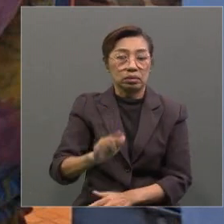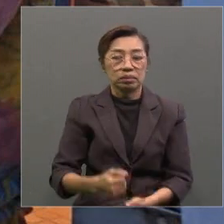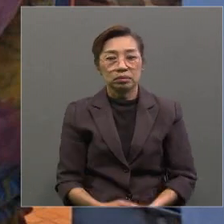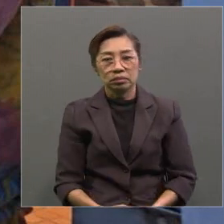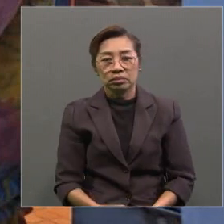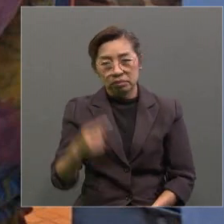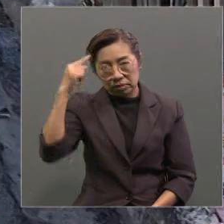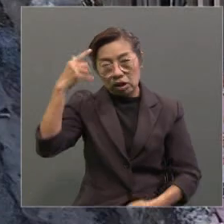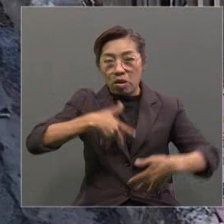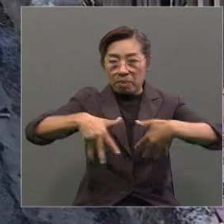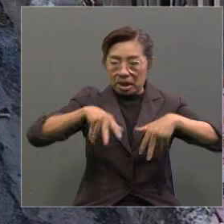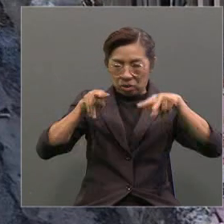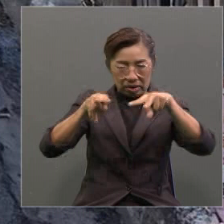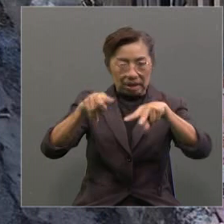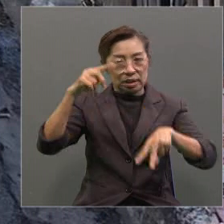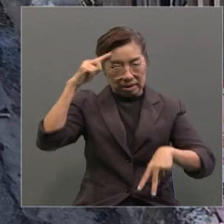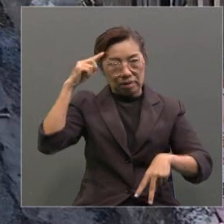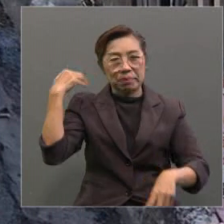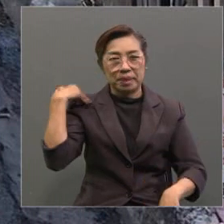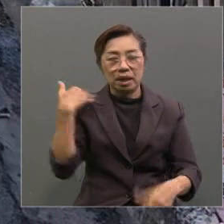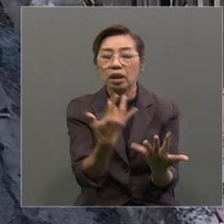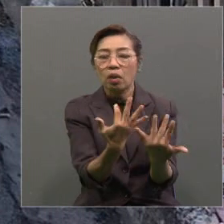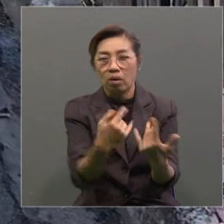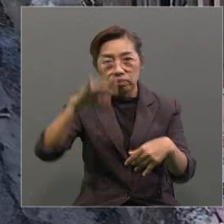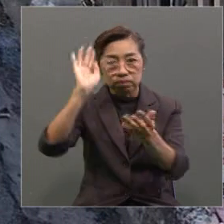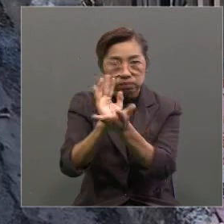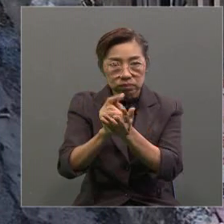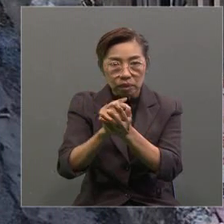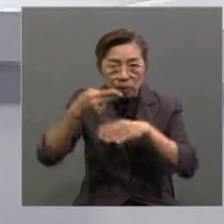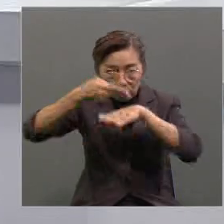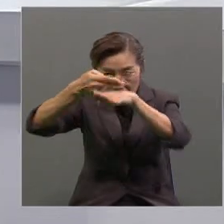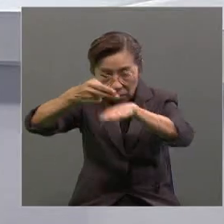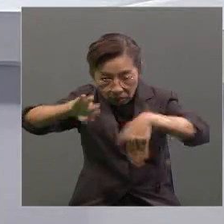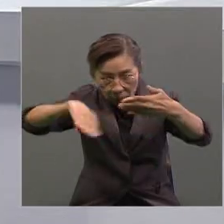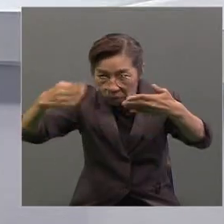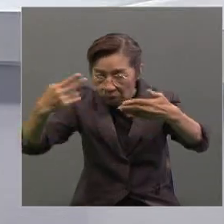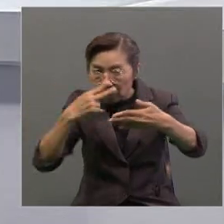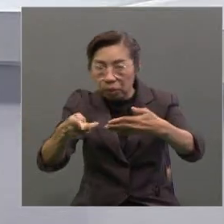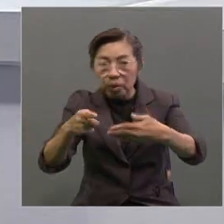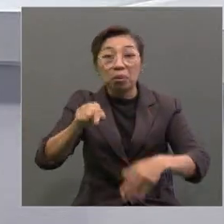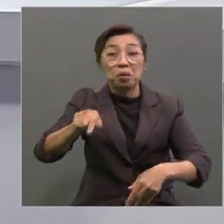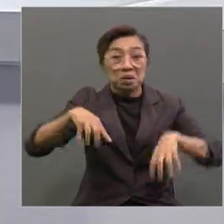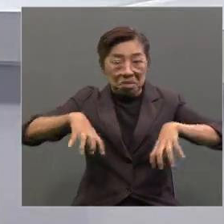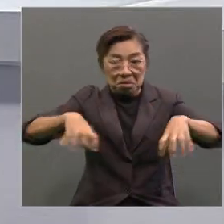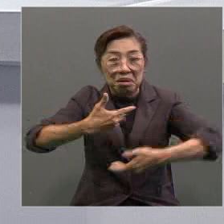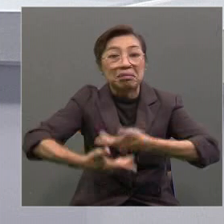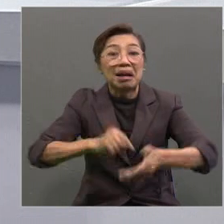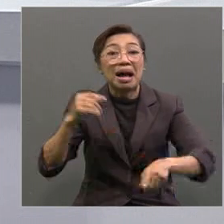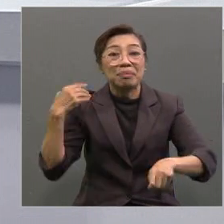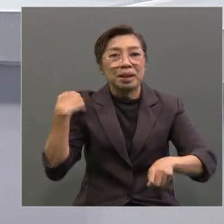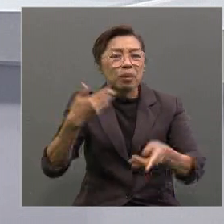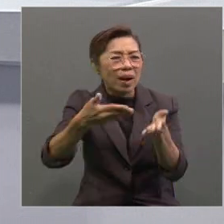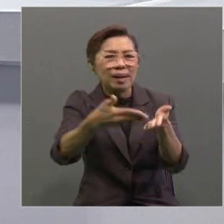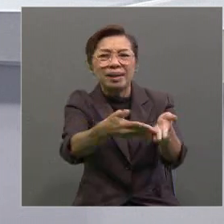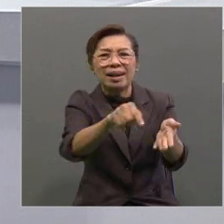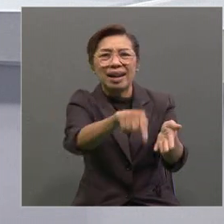ก็น่าจะมีผู้ที่เห็นเหตุการณ์เนี่ยค่อนข้างเยอะนะคะแต่ว่าเดี๋ยวจะไปตรวจสอบเรื่องของกล้องวงจรปิดด้วยนะคะ คือตรงนั้นเป็นตลาดด้วยน ะ เป็นท่าน้ำที่